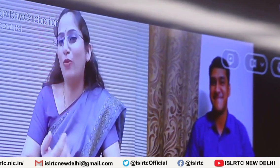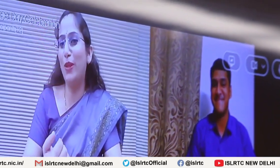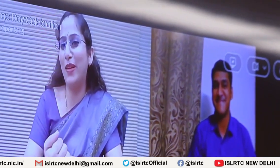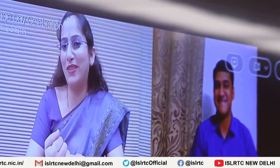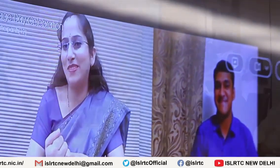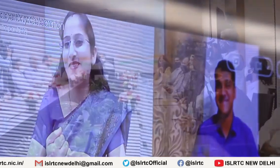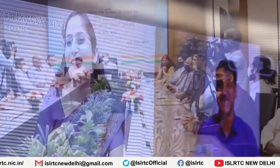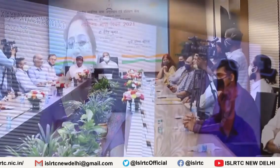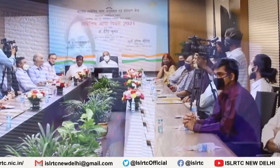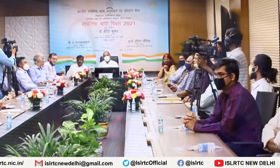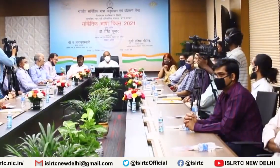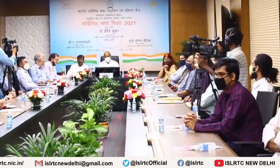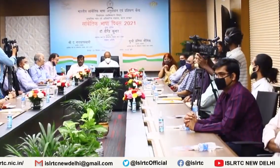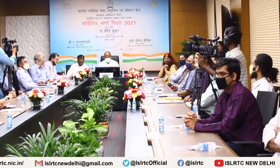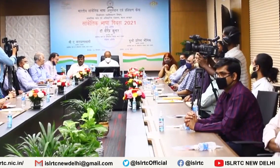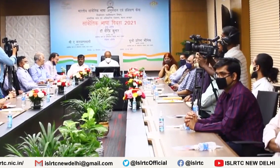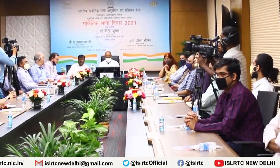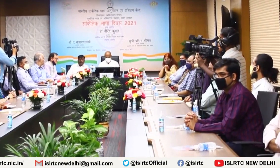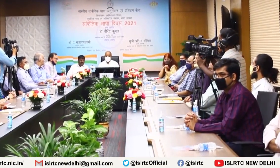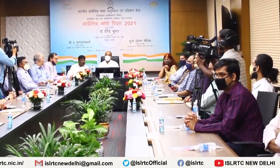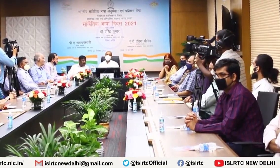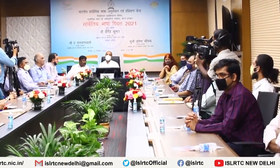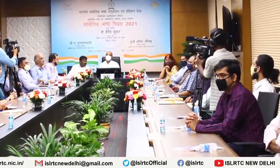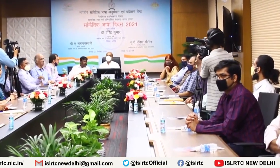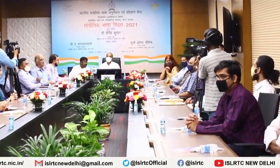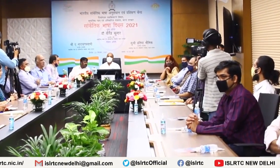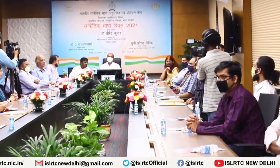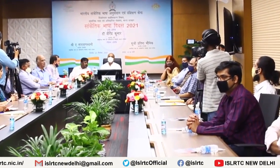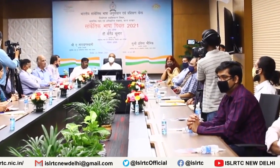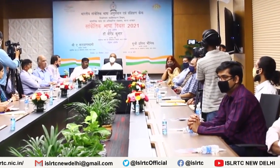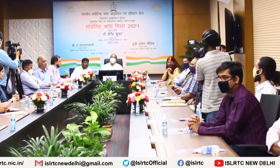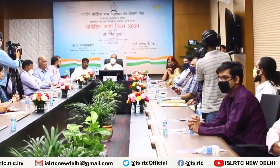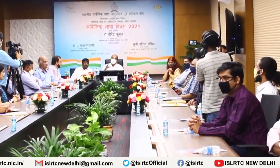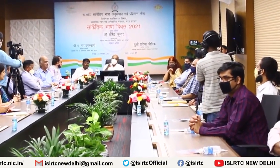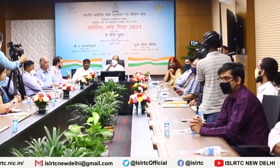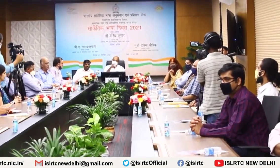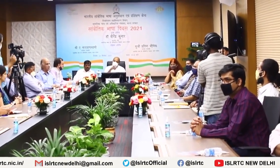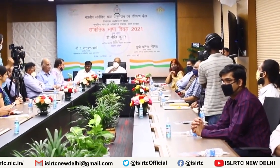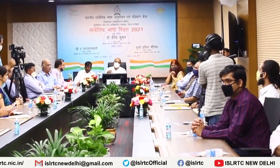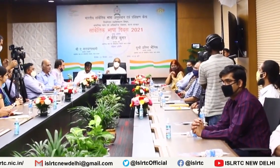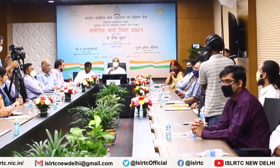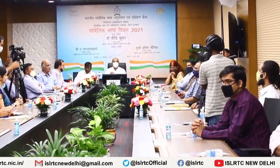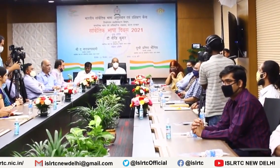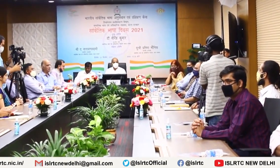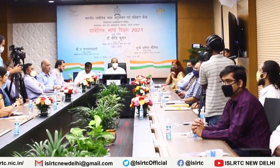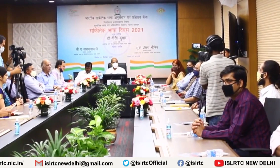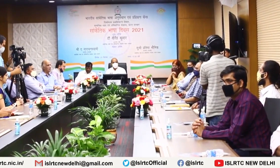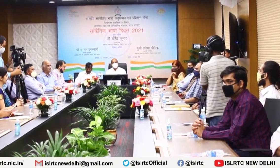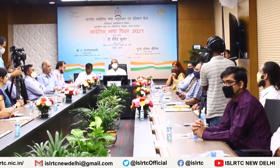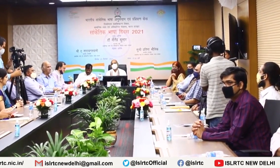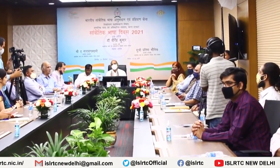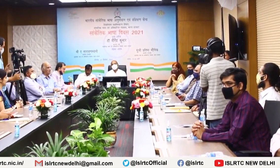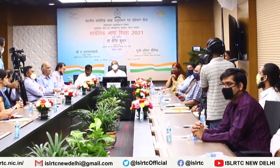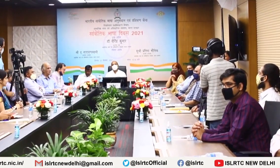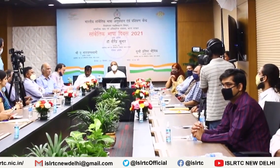प्राउड की बात है कि आपने जिस तरह से ISL प्रतियोगिता में भाग लिया, आप अपने बाकी साथियों को भी,